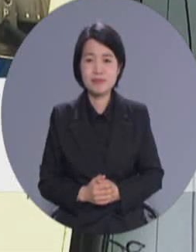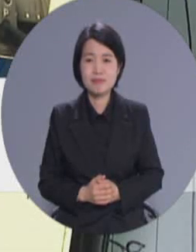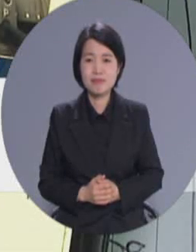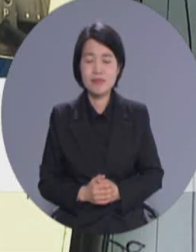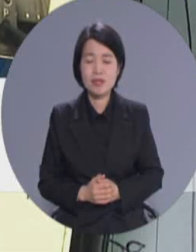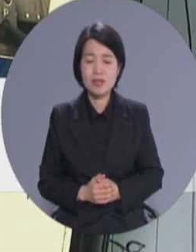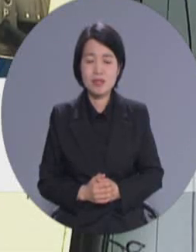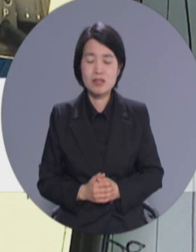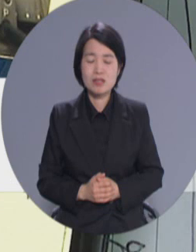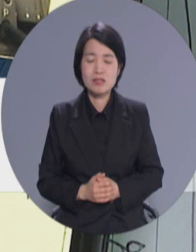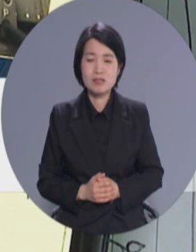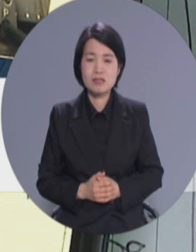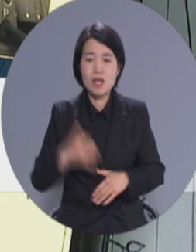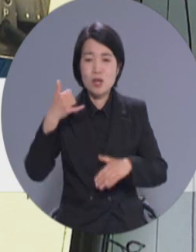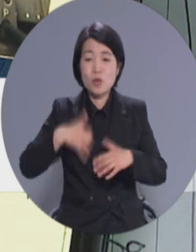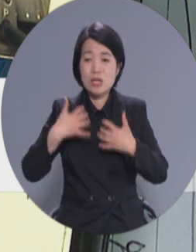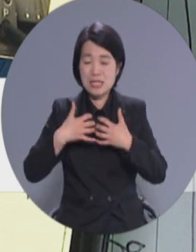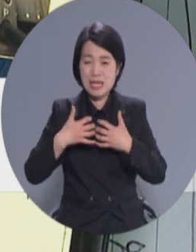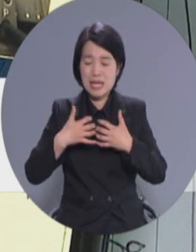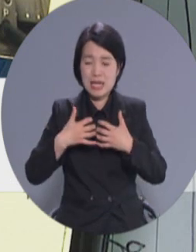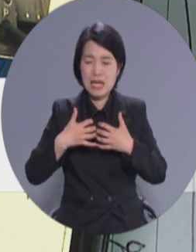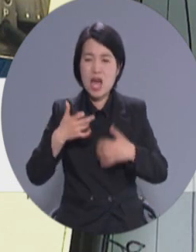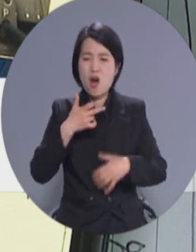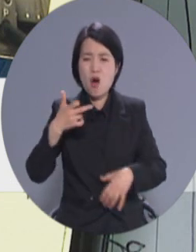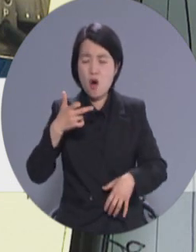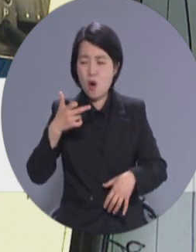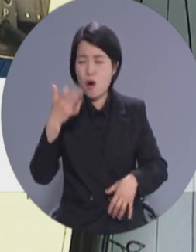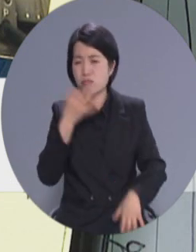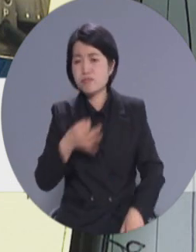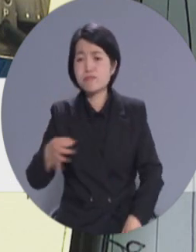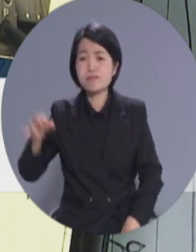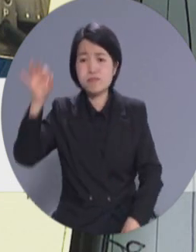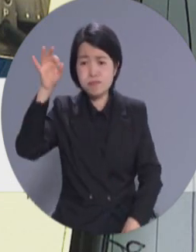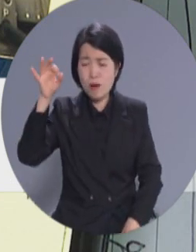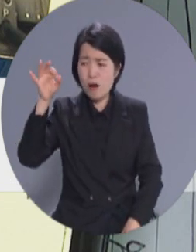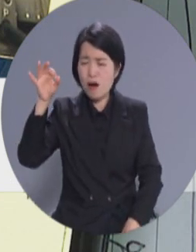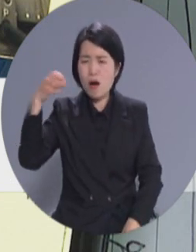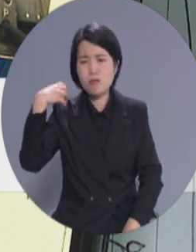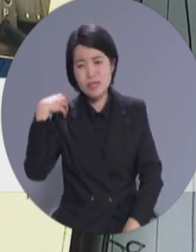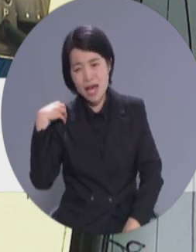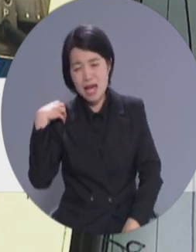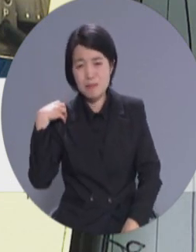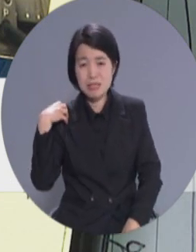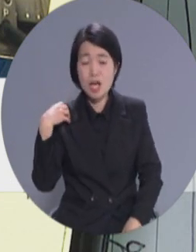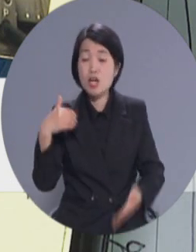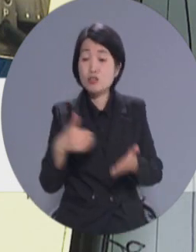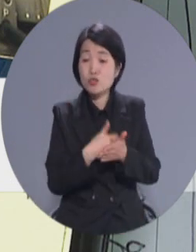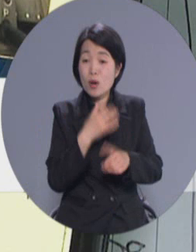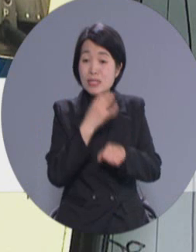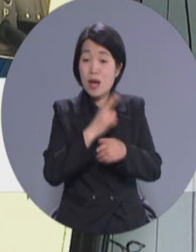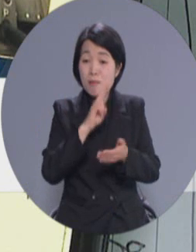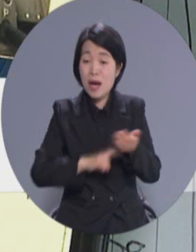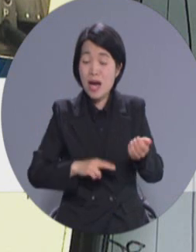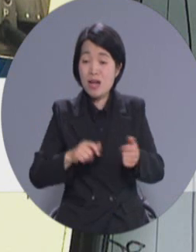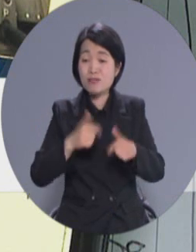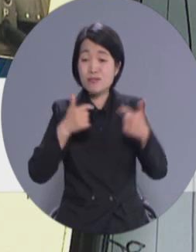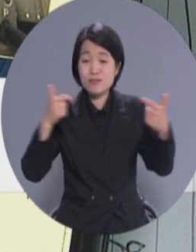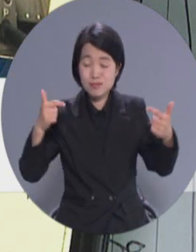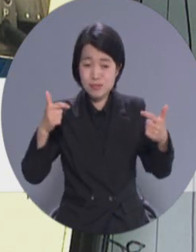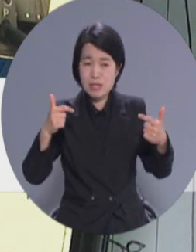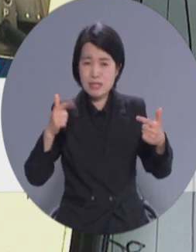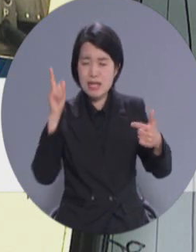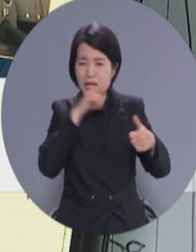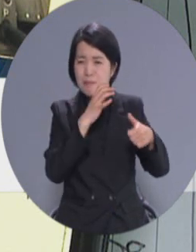농기계 대형화 등으로 가격이 크게 오르면서 중고 거래가 활성화되고 있습니다. 이 틈을 타 중고 농기계 매매를